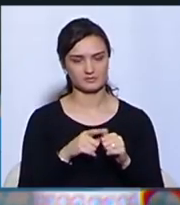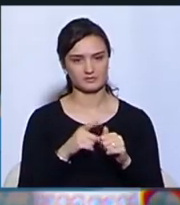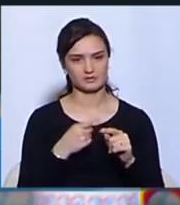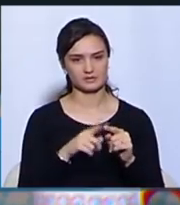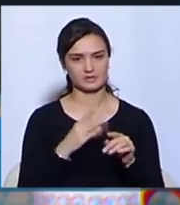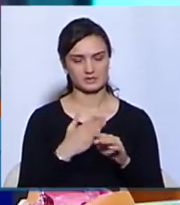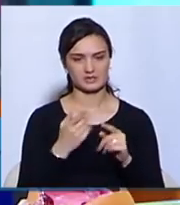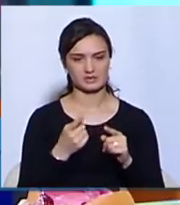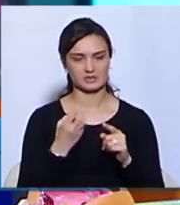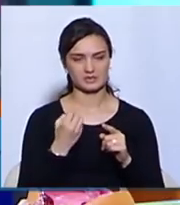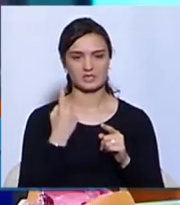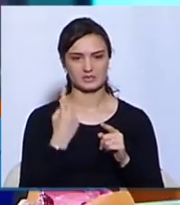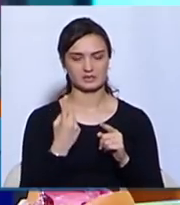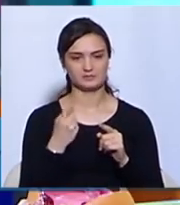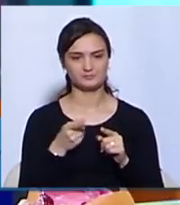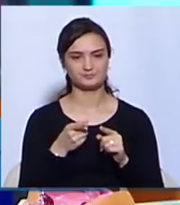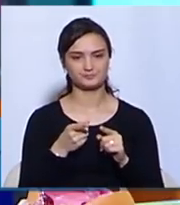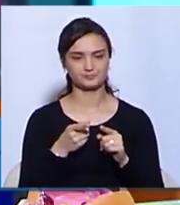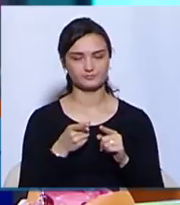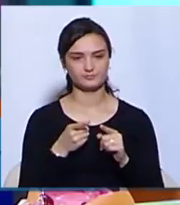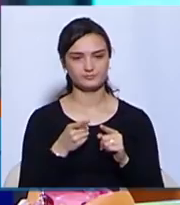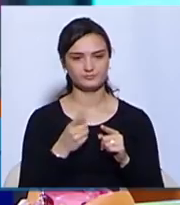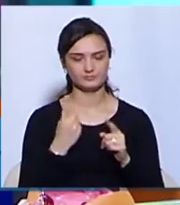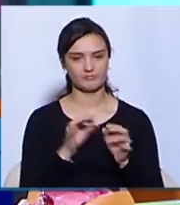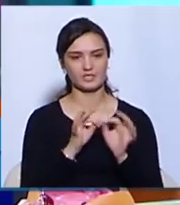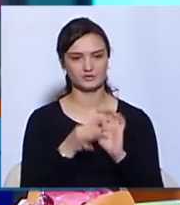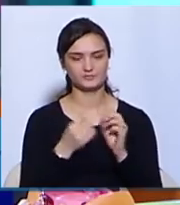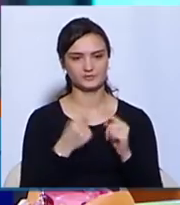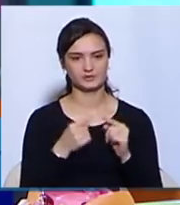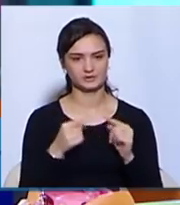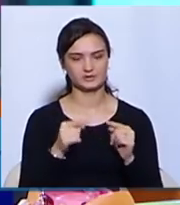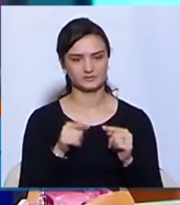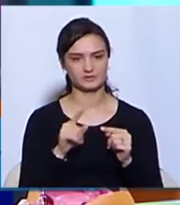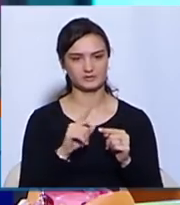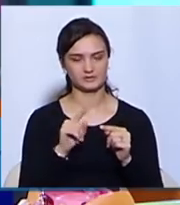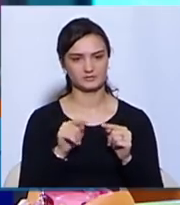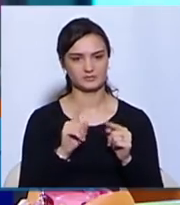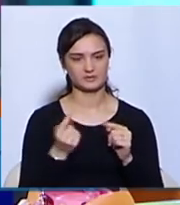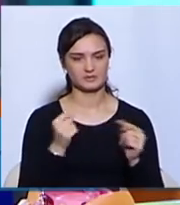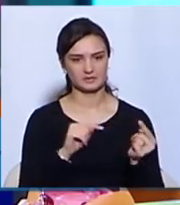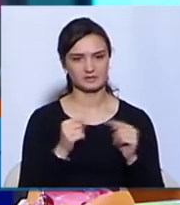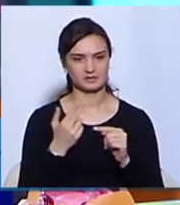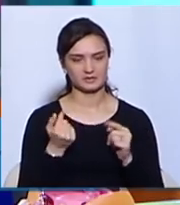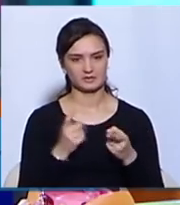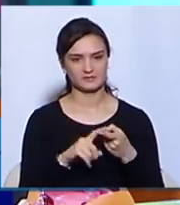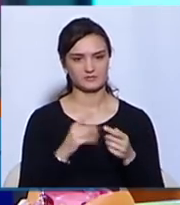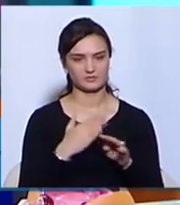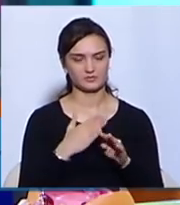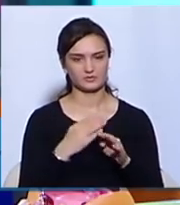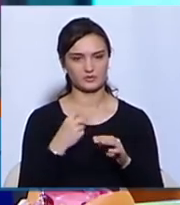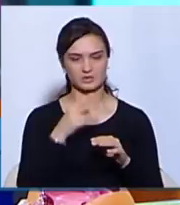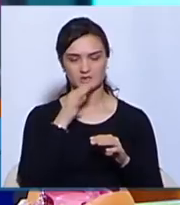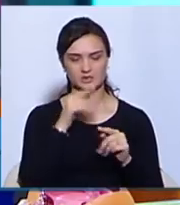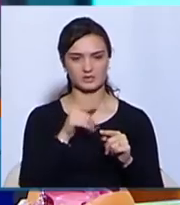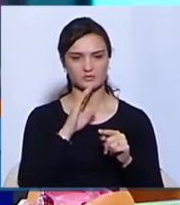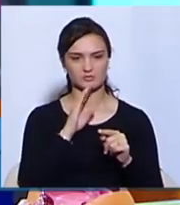არის დიახ ერთი ლოგიკური ჯაჭვის სხვადასხვა რგოლი, რომელიც ერთმანეთთან რა თქმა უნდა მჭიდრო კავშირშია. 20